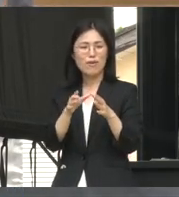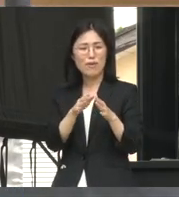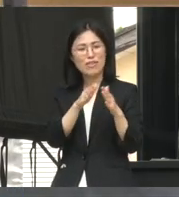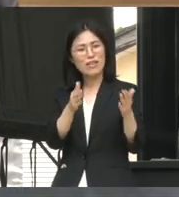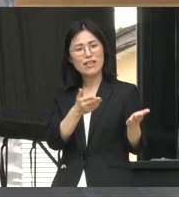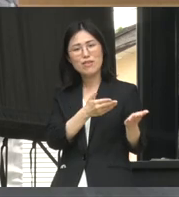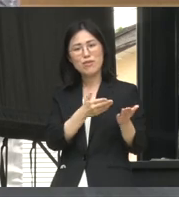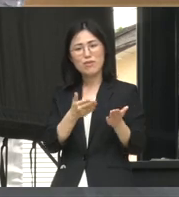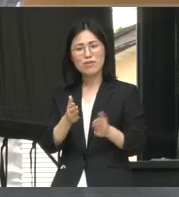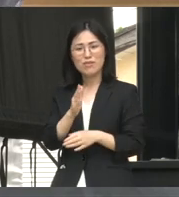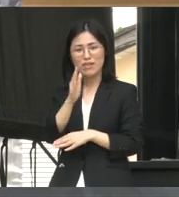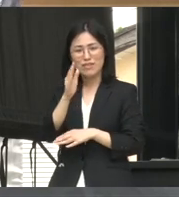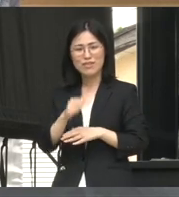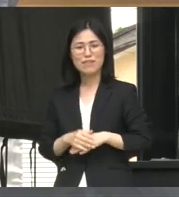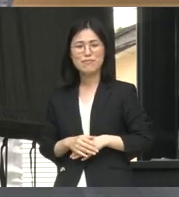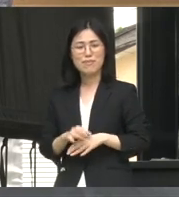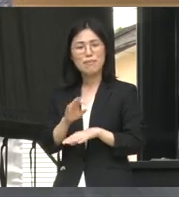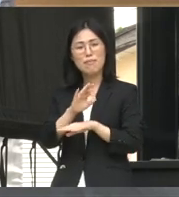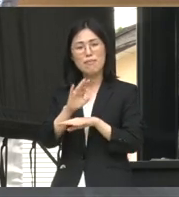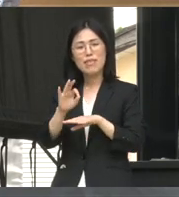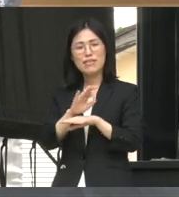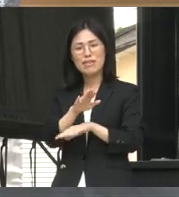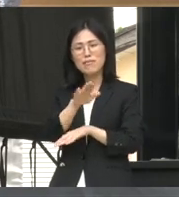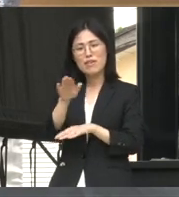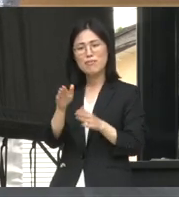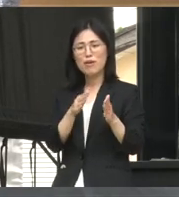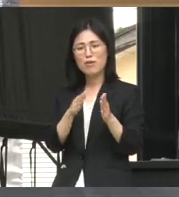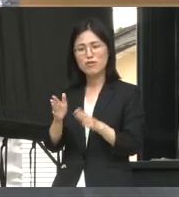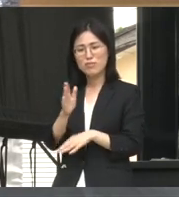ディア関係者の皆様はご準備をお願いいたします。